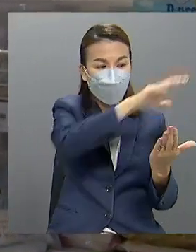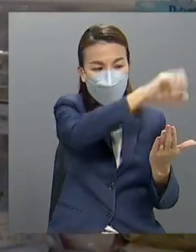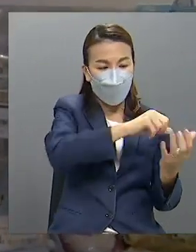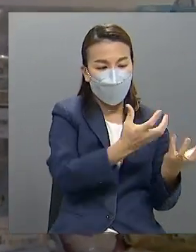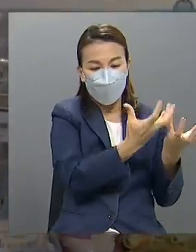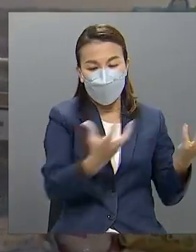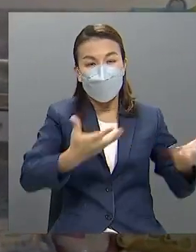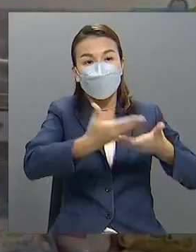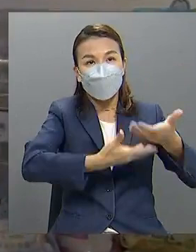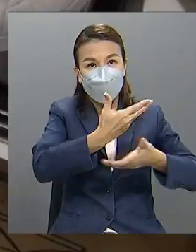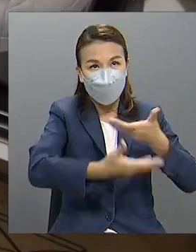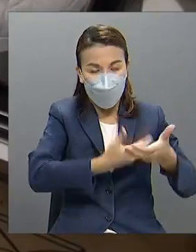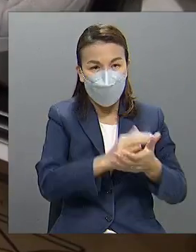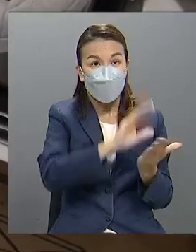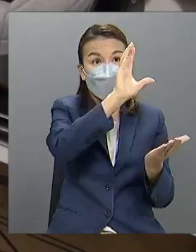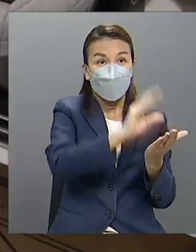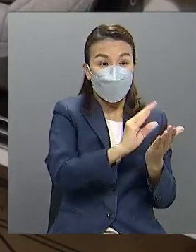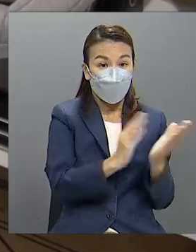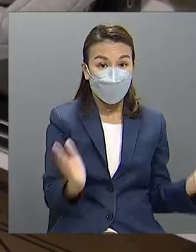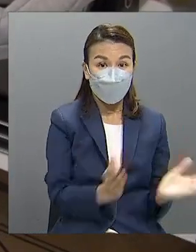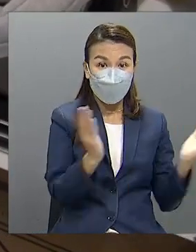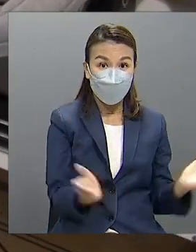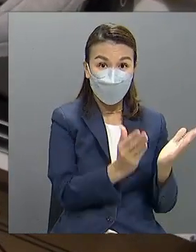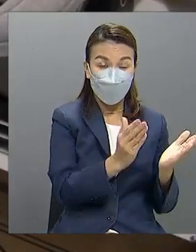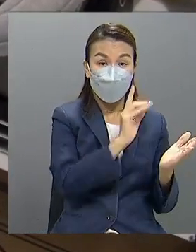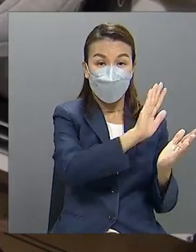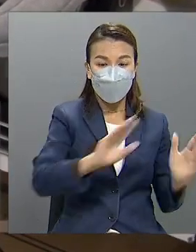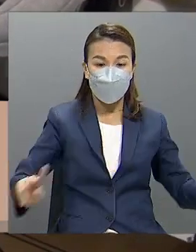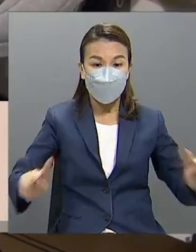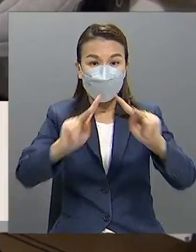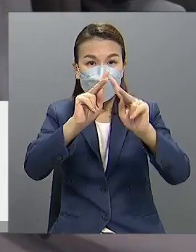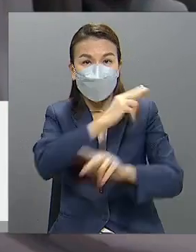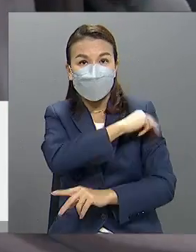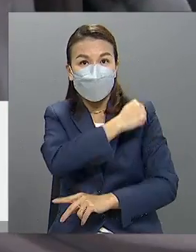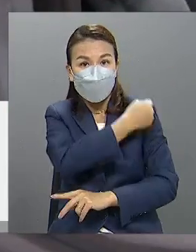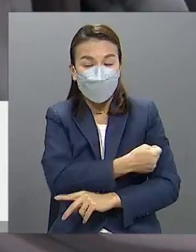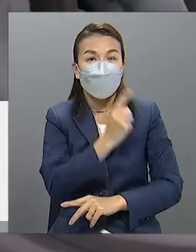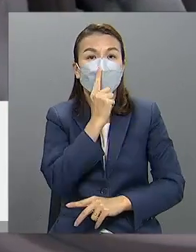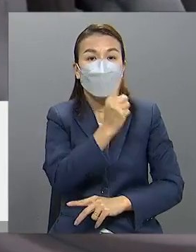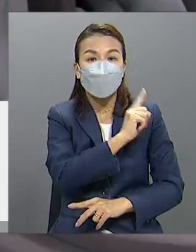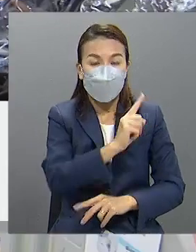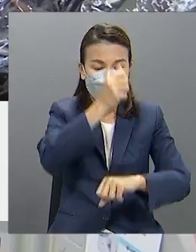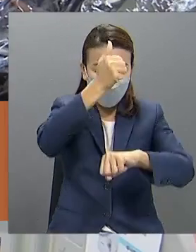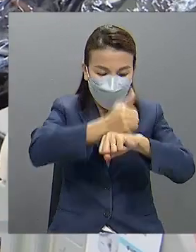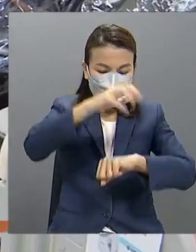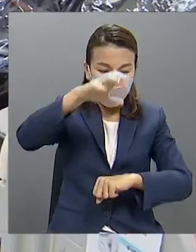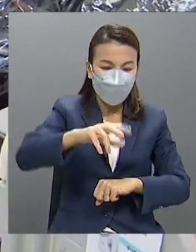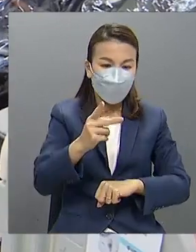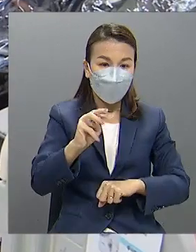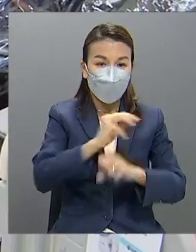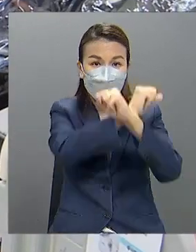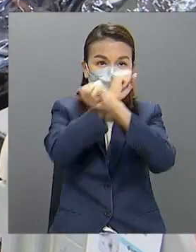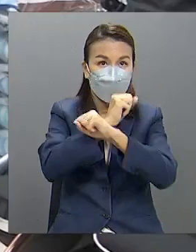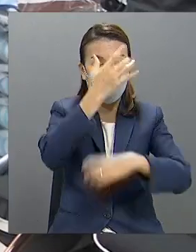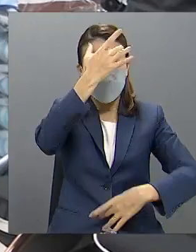ข้อมูลสนับสนุนการใช้คาซีทจากกระทรวงสาธารณสุขนะคะในแพทย์โอภาสการกวินพงศ์อธิบดีกรมควบคุมโรคเปิดเผยถึงข้อมูลการเ